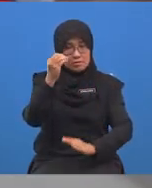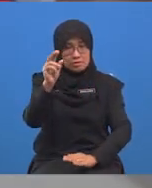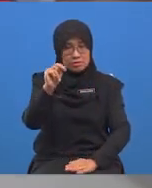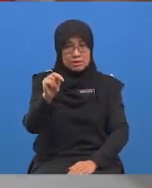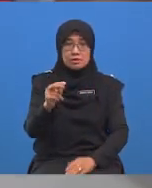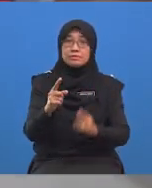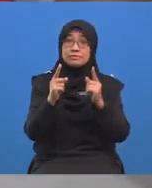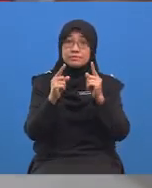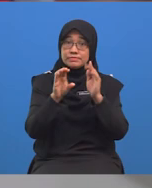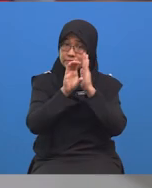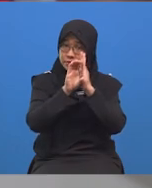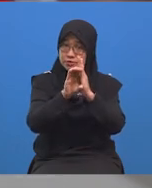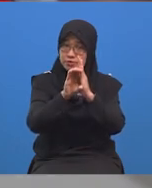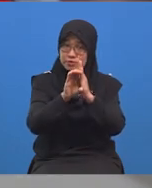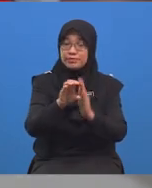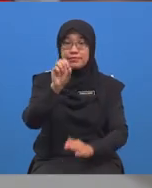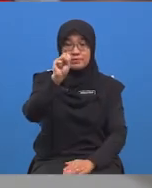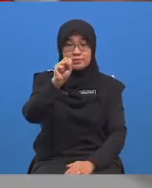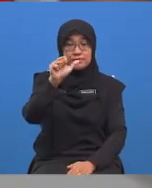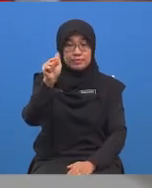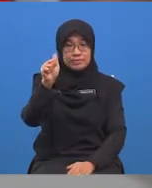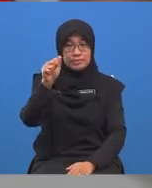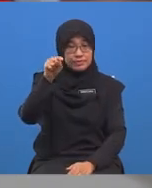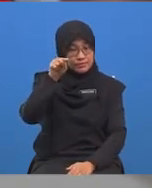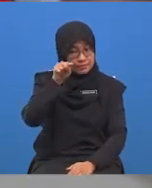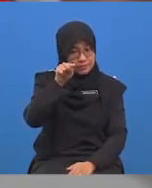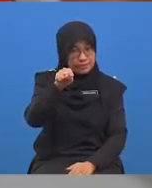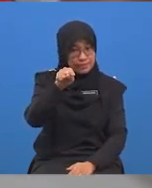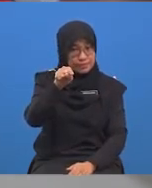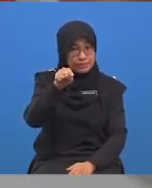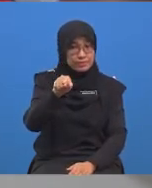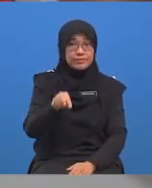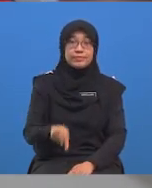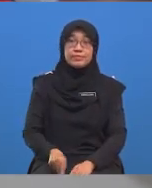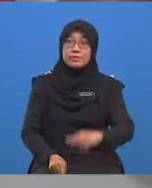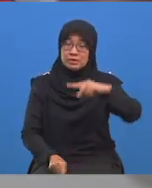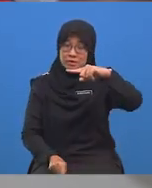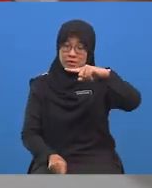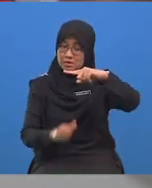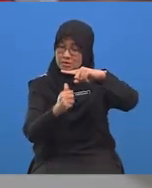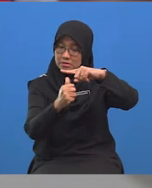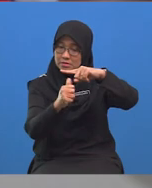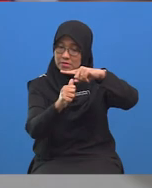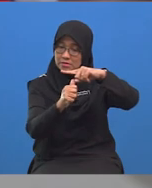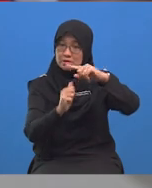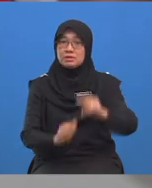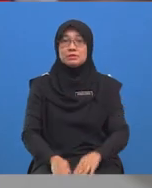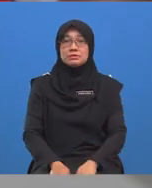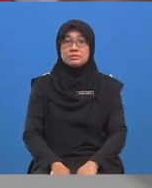Sa, titik perpuluhan, per